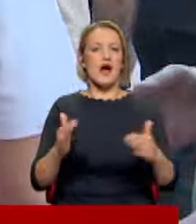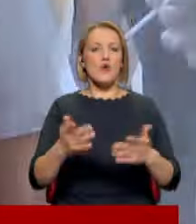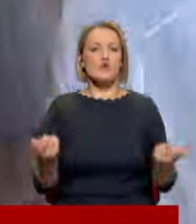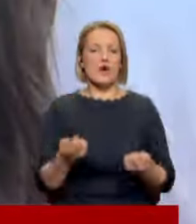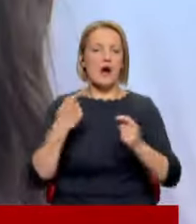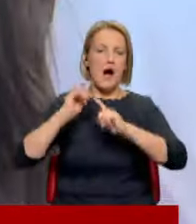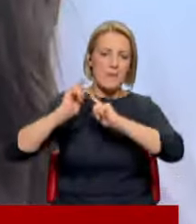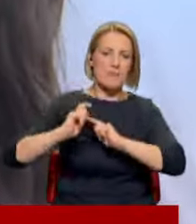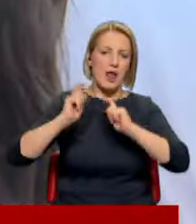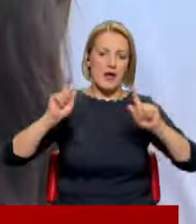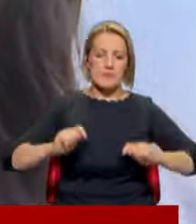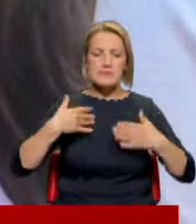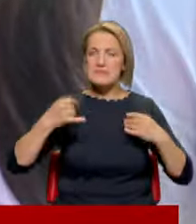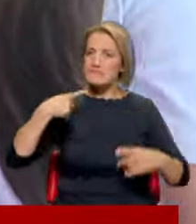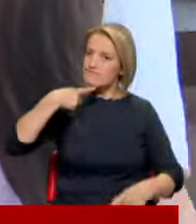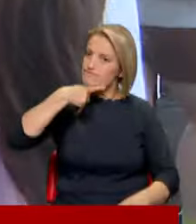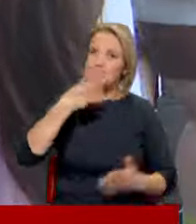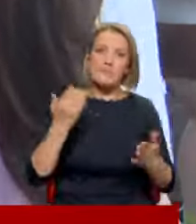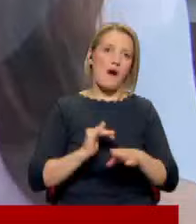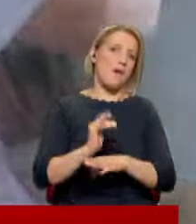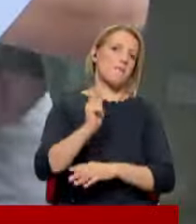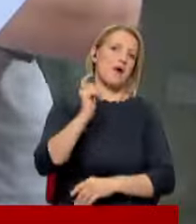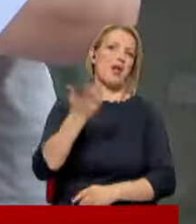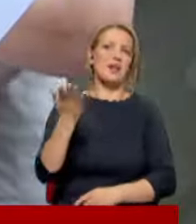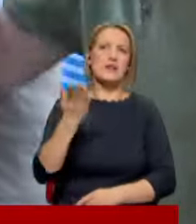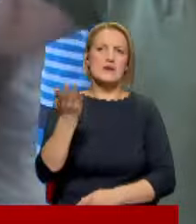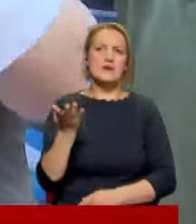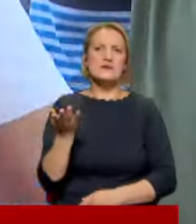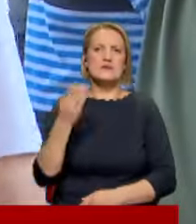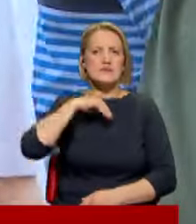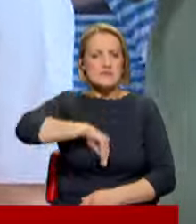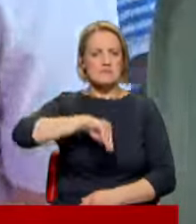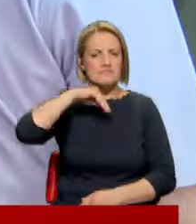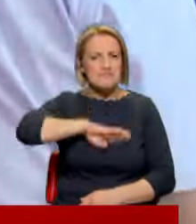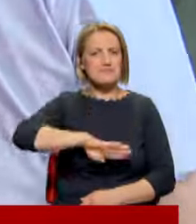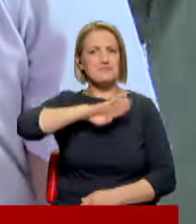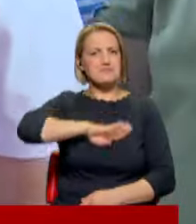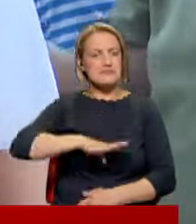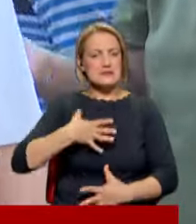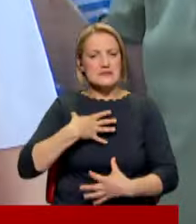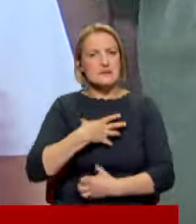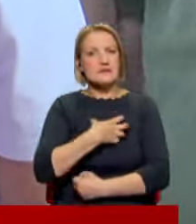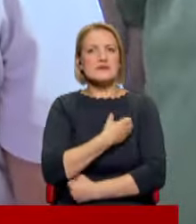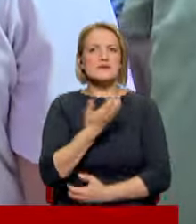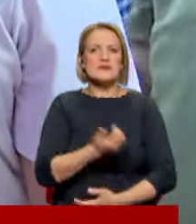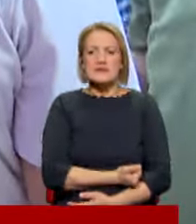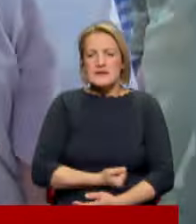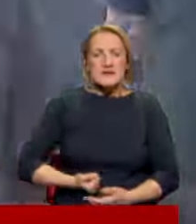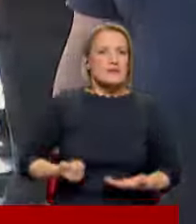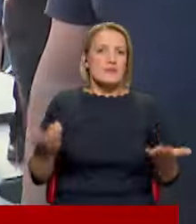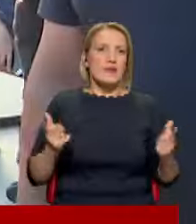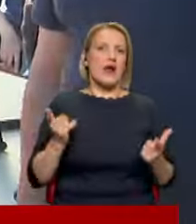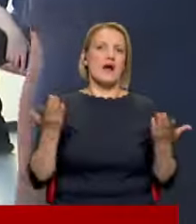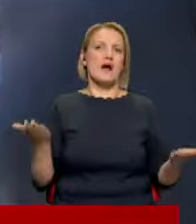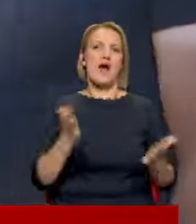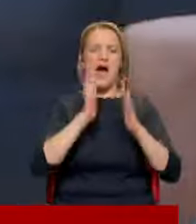Hamallık yapıyoruz. Bizi en çok zorlayan şey hayat pahalılığı. İçe atıyoruz. Hep sıkıyoruz. Sıkıyoruz. Nereye kadar sıkacağız?